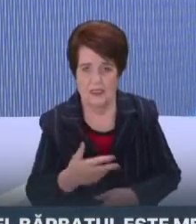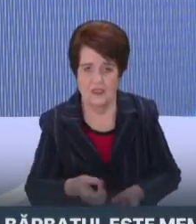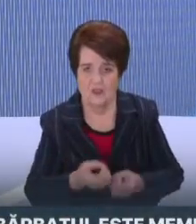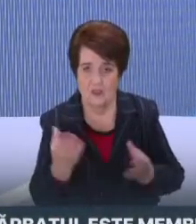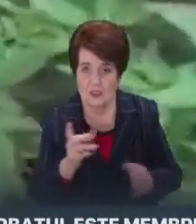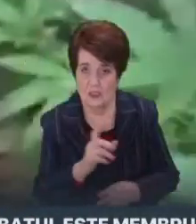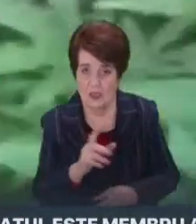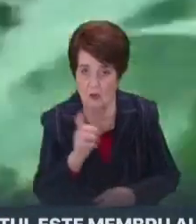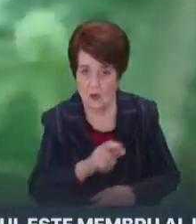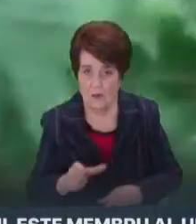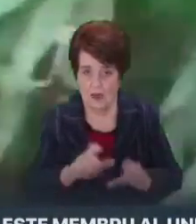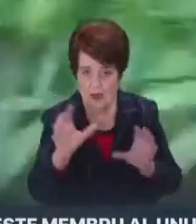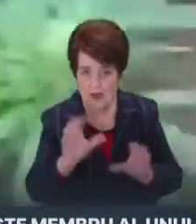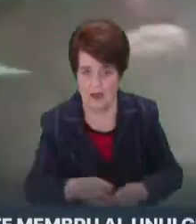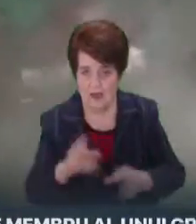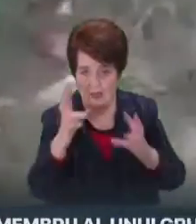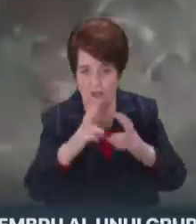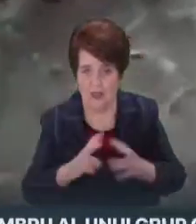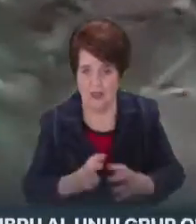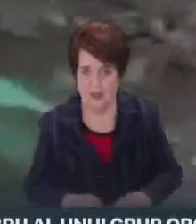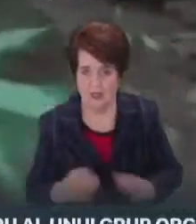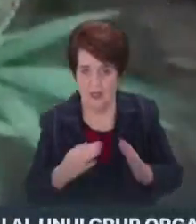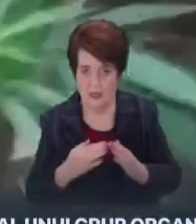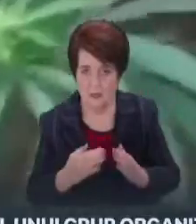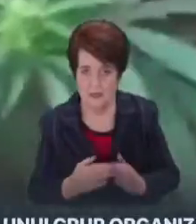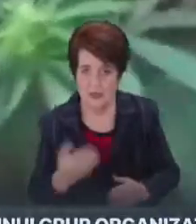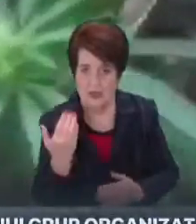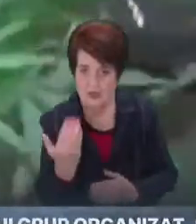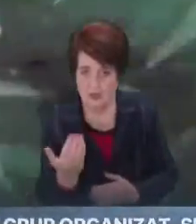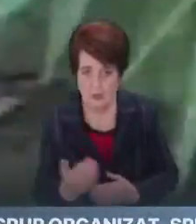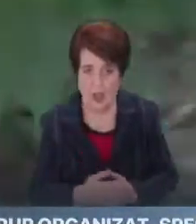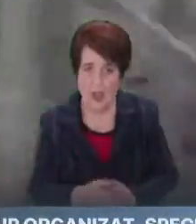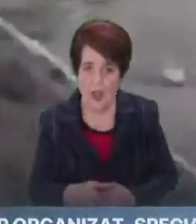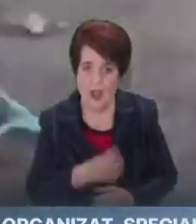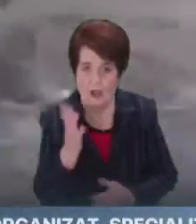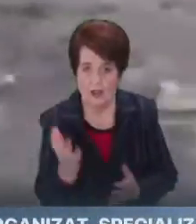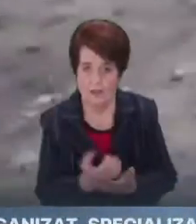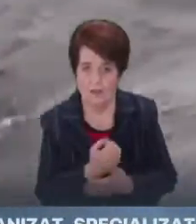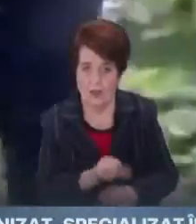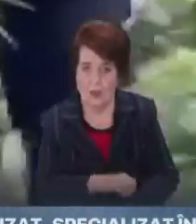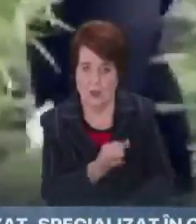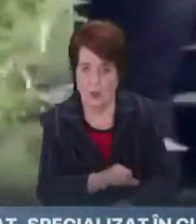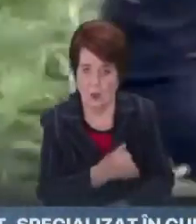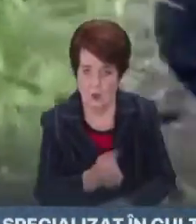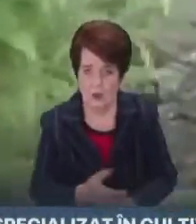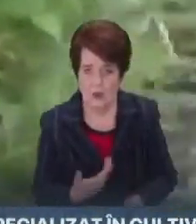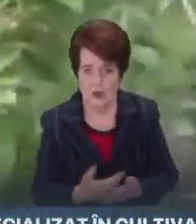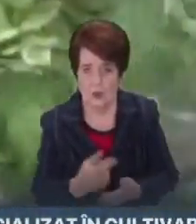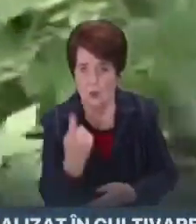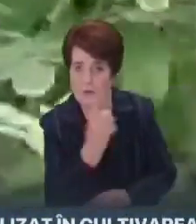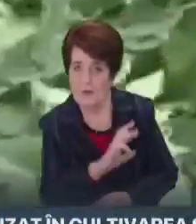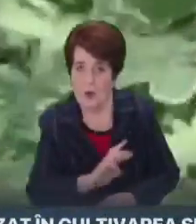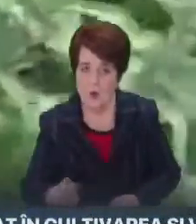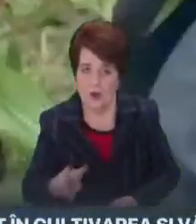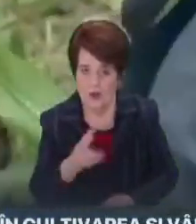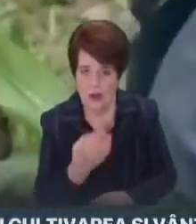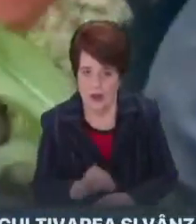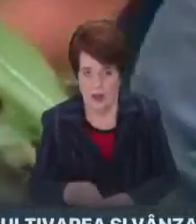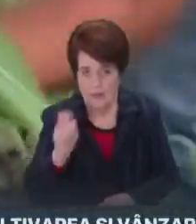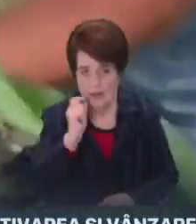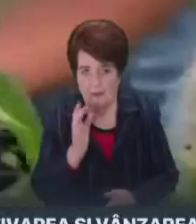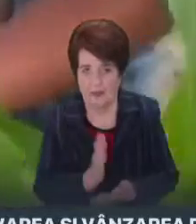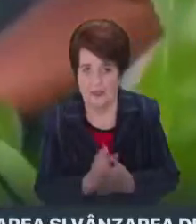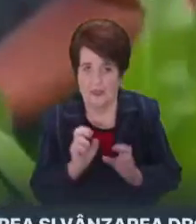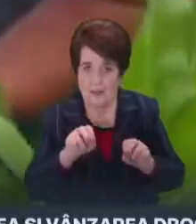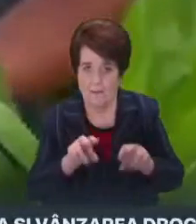ce oamenii legii, în urma perchezițiilor la domiciliul acestuia, au depistat droguri de circa 1 milion de lei. Bărbatul este